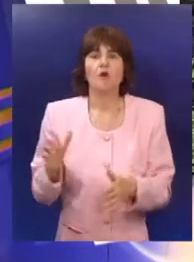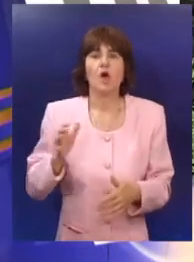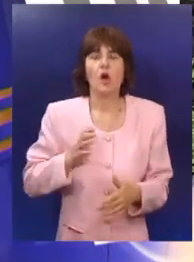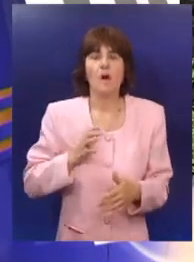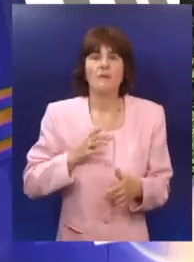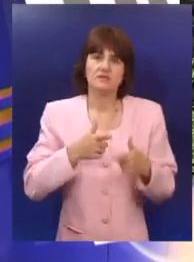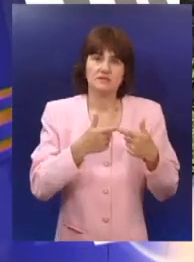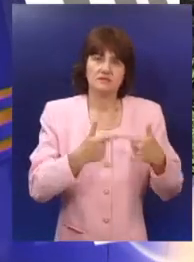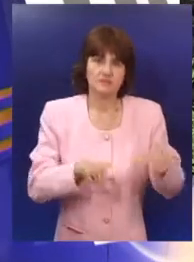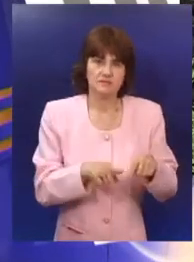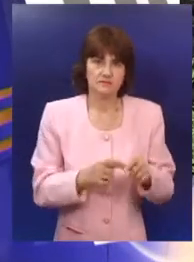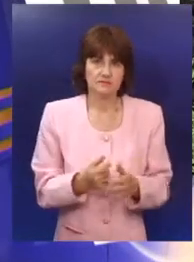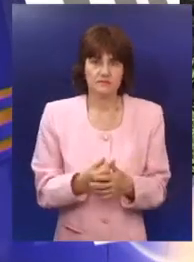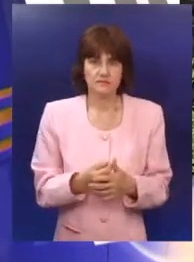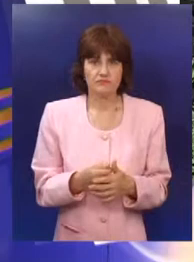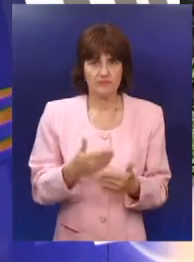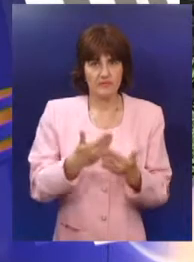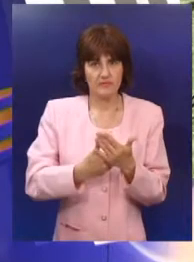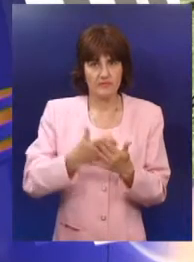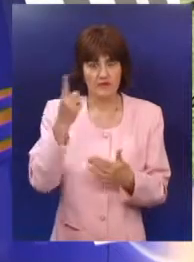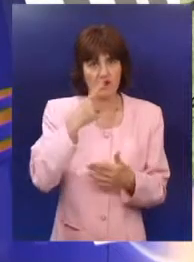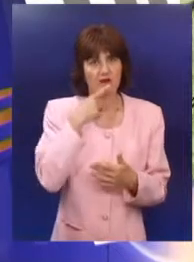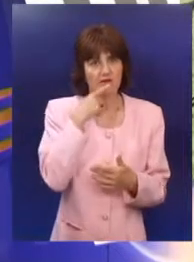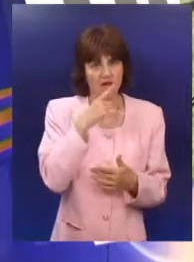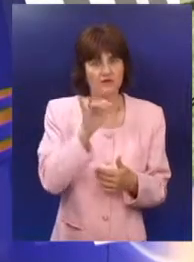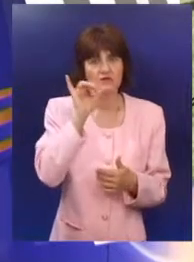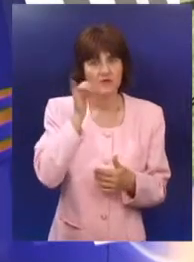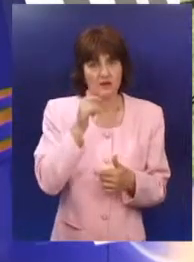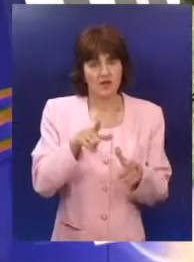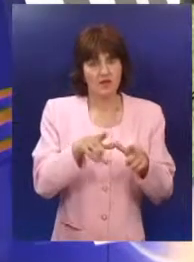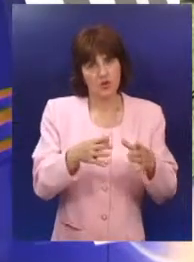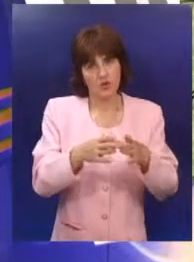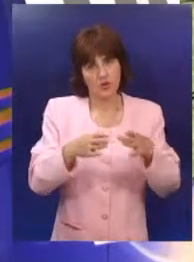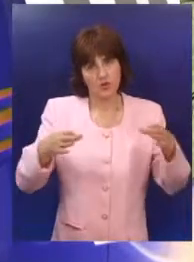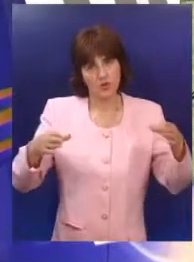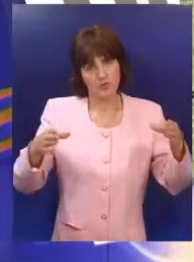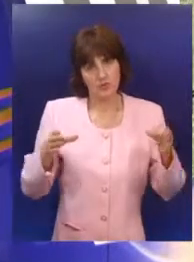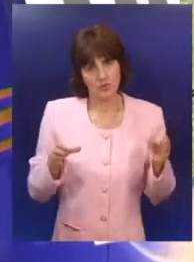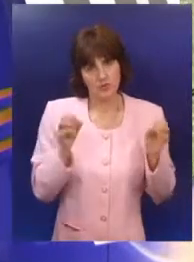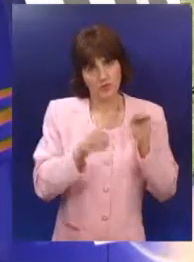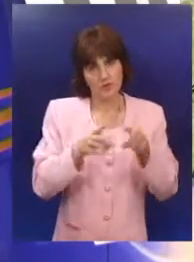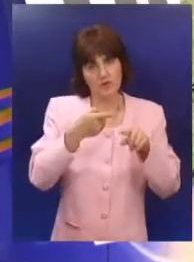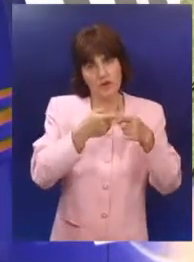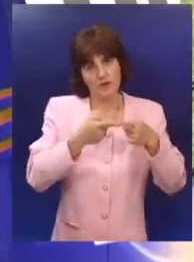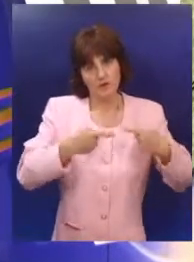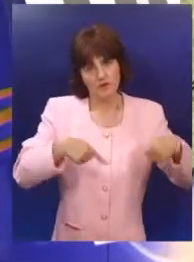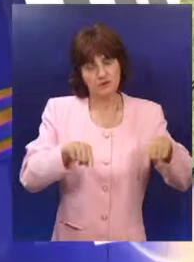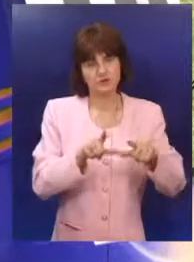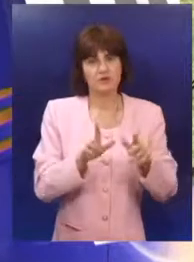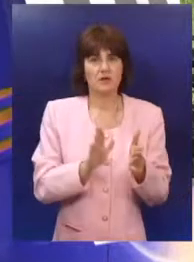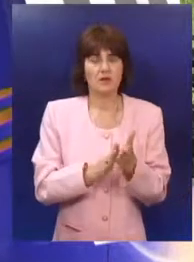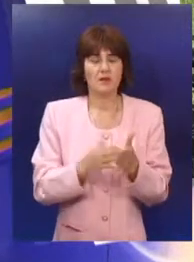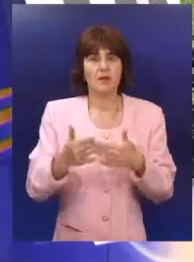odlaganja opasnog otpada na propisan način. Grad je pokrenuo i akciju u kojoj su kutije za odlaganje opasnog otpada postavljene